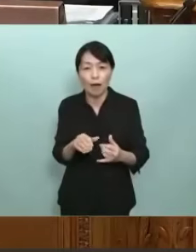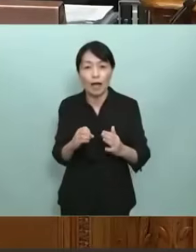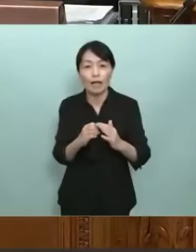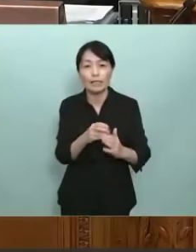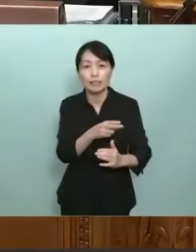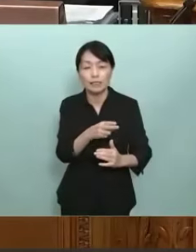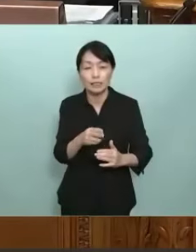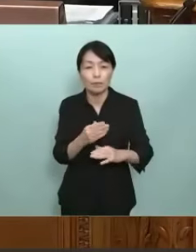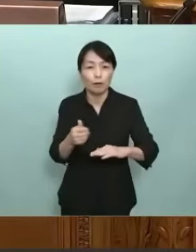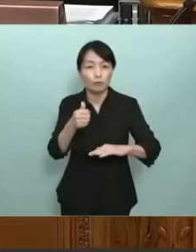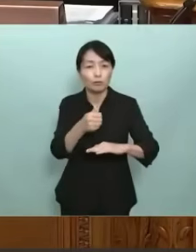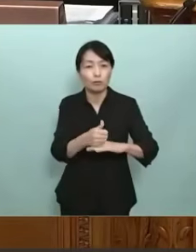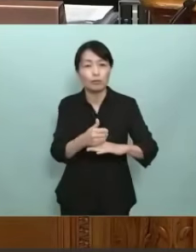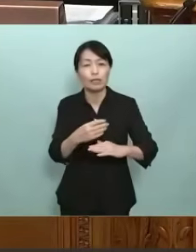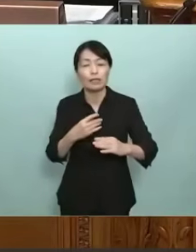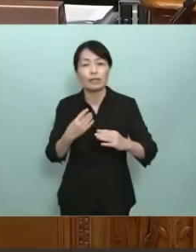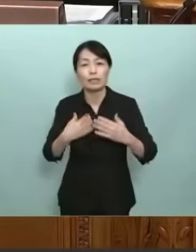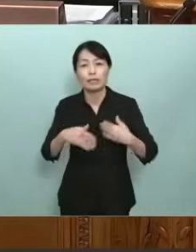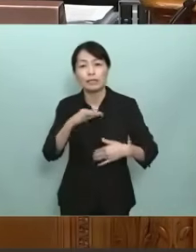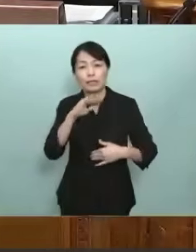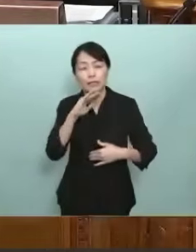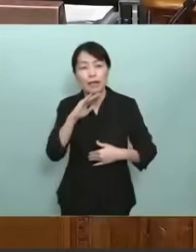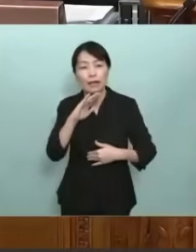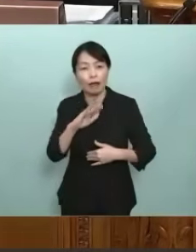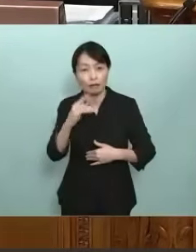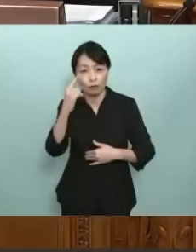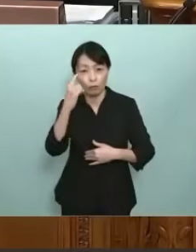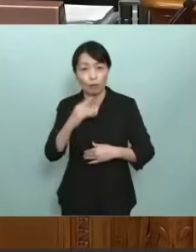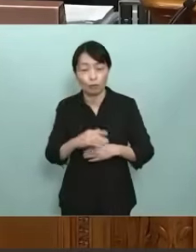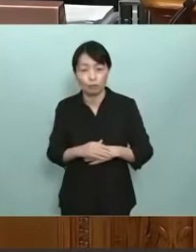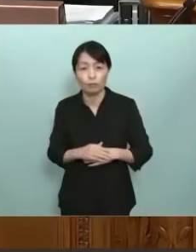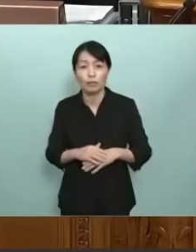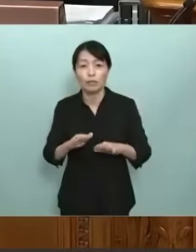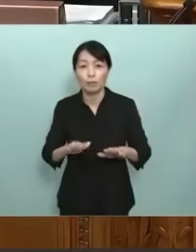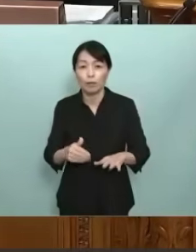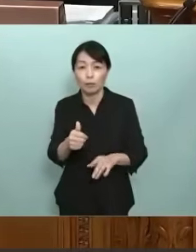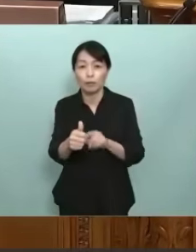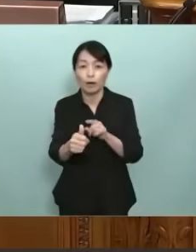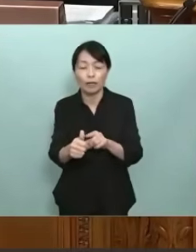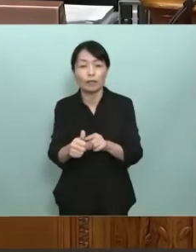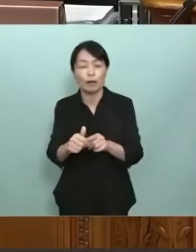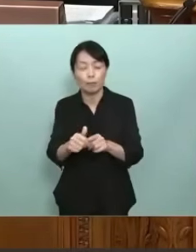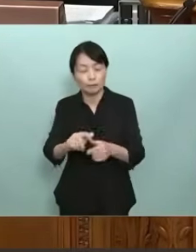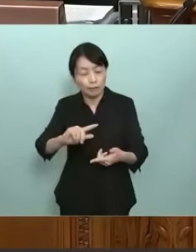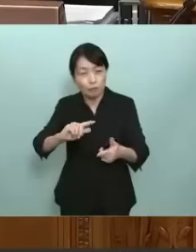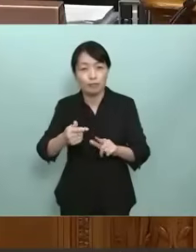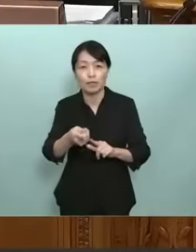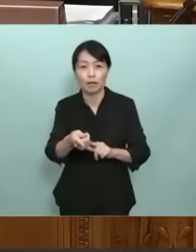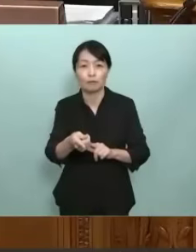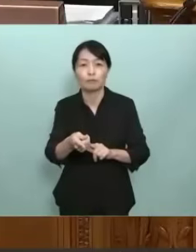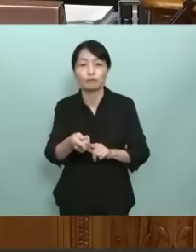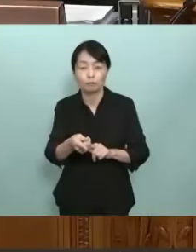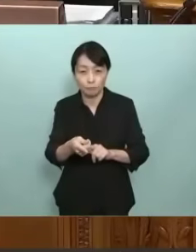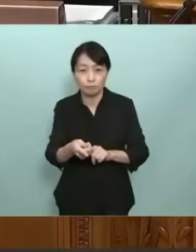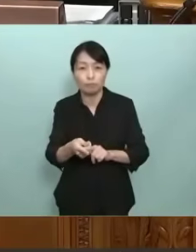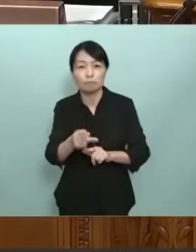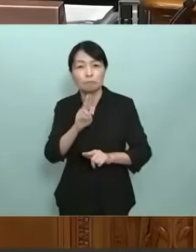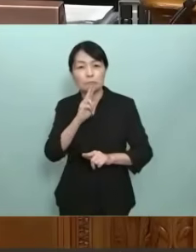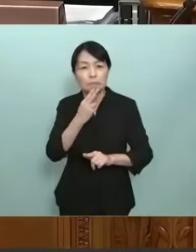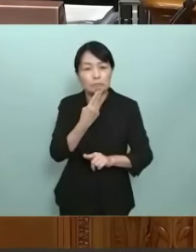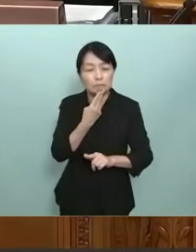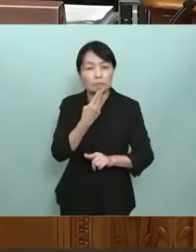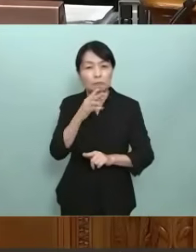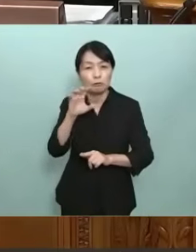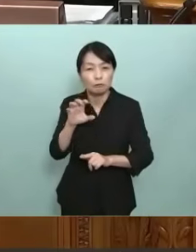ですしかし今のあなたは全く別人ではないですか設手のひら返し